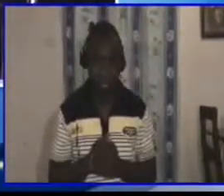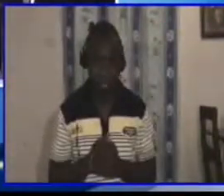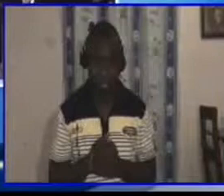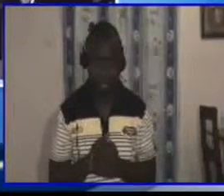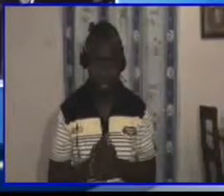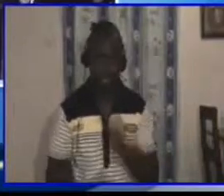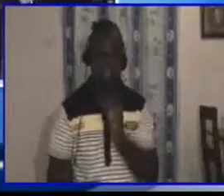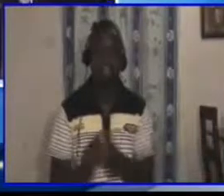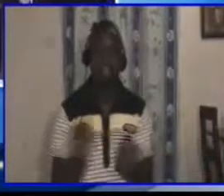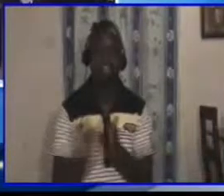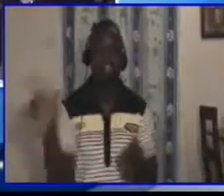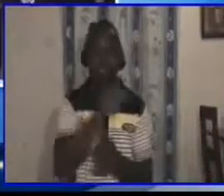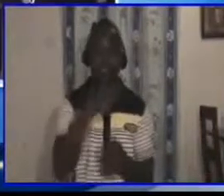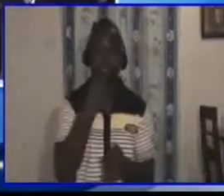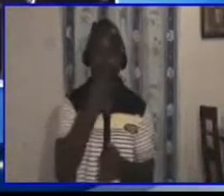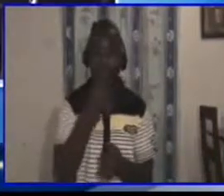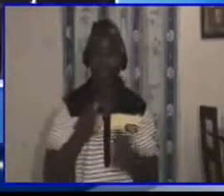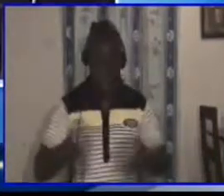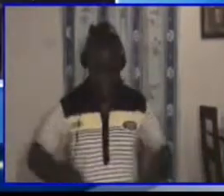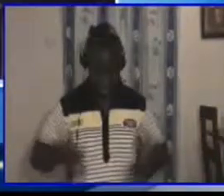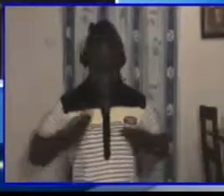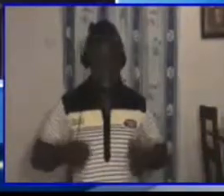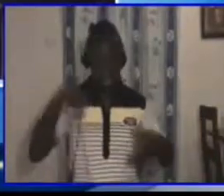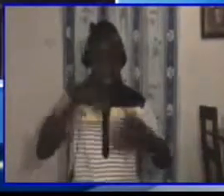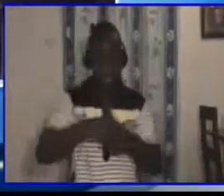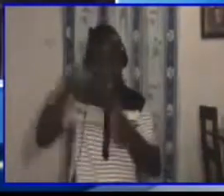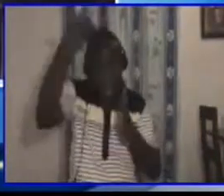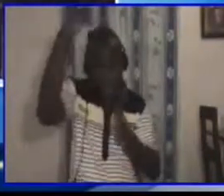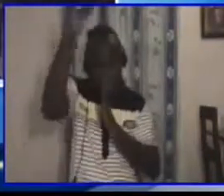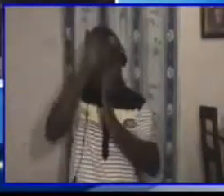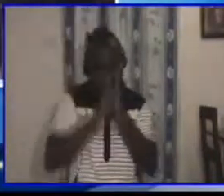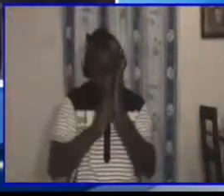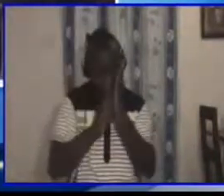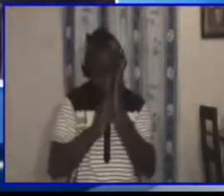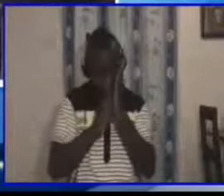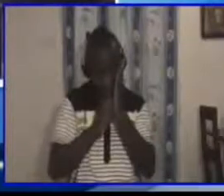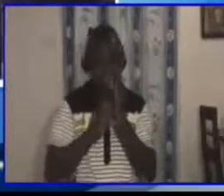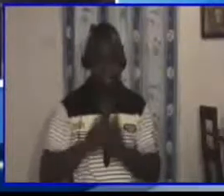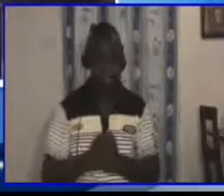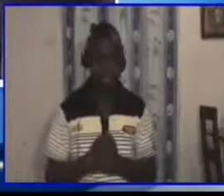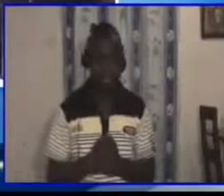questo è il tempo di dio per il popolo di dio